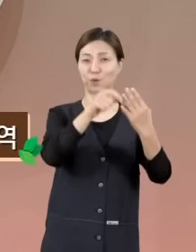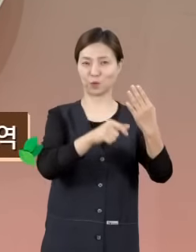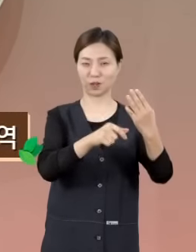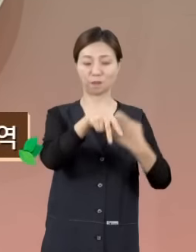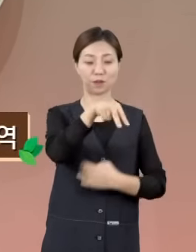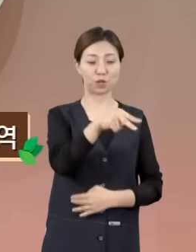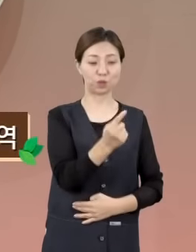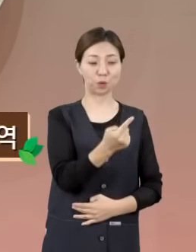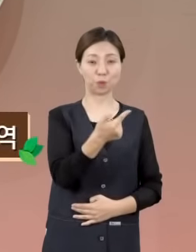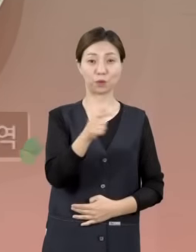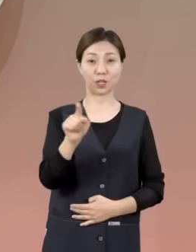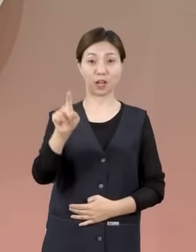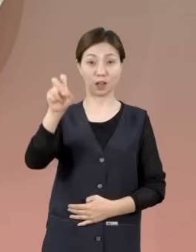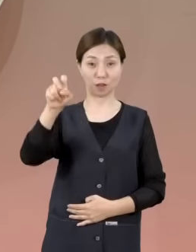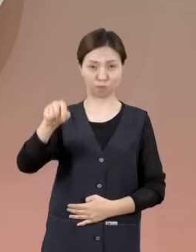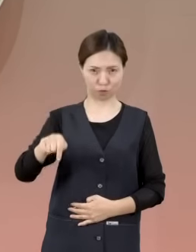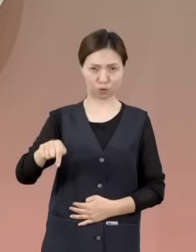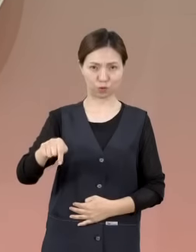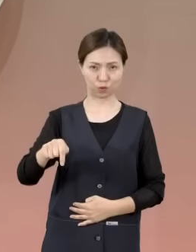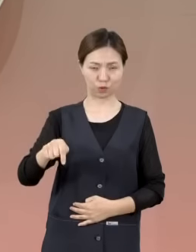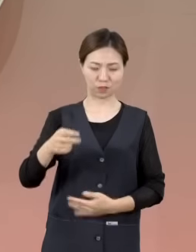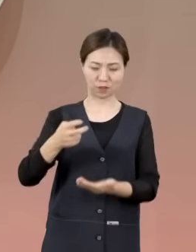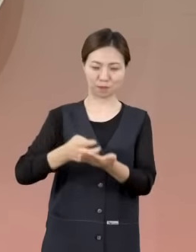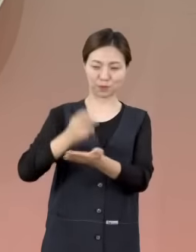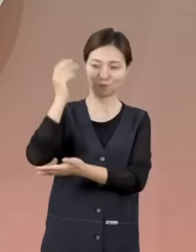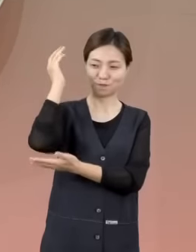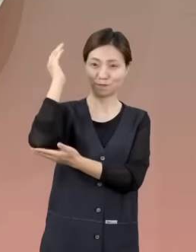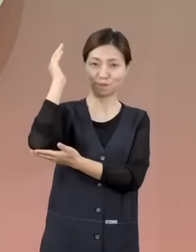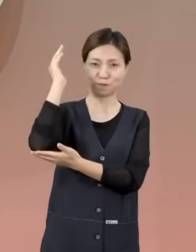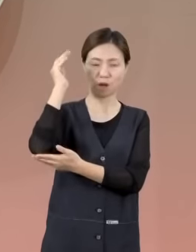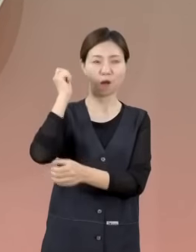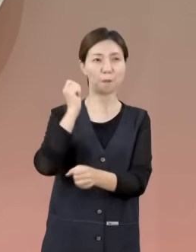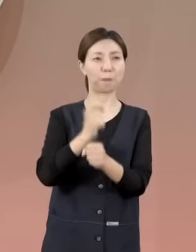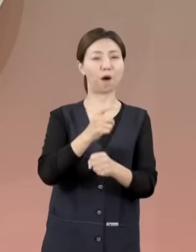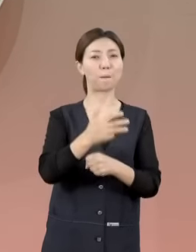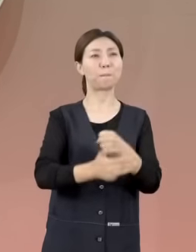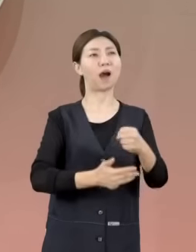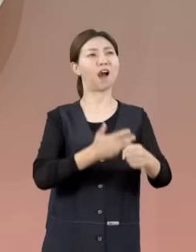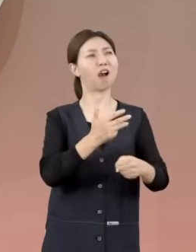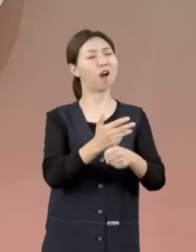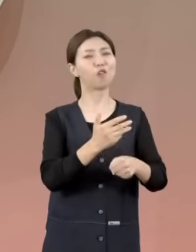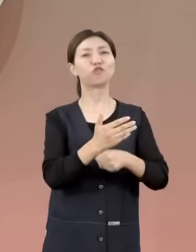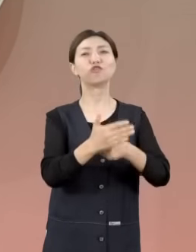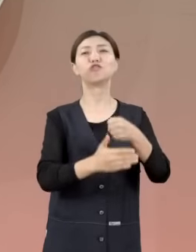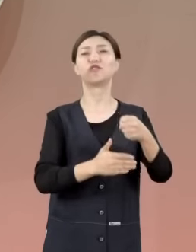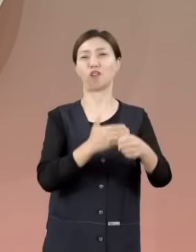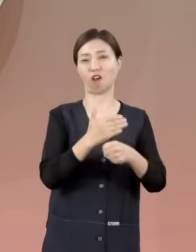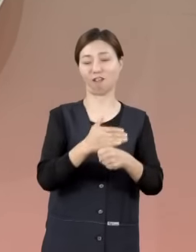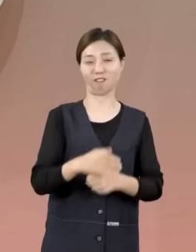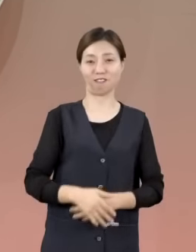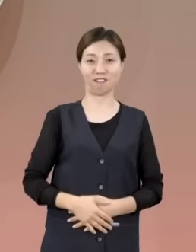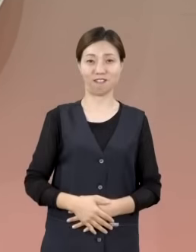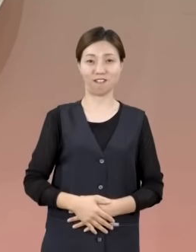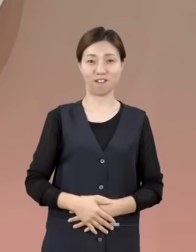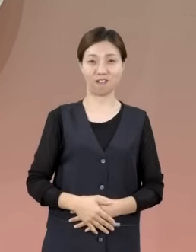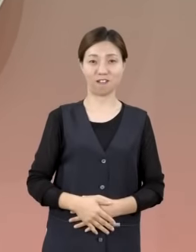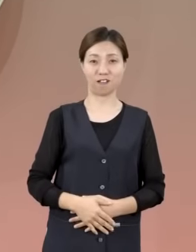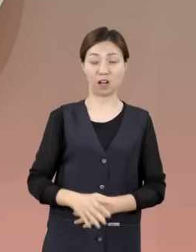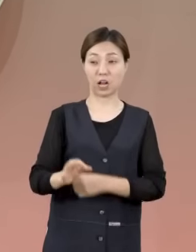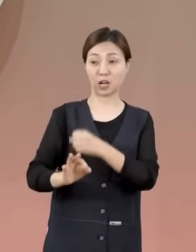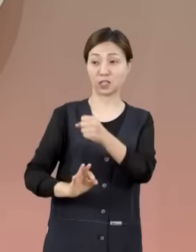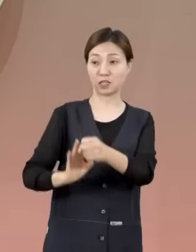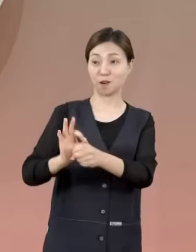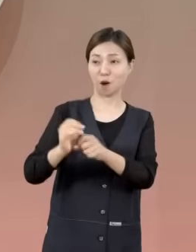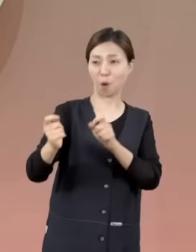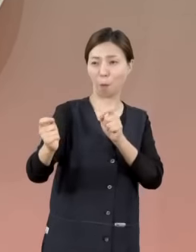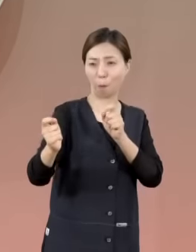제가 소중한 나 무한행복 소나무를 진행한지 이제 뭐 8년이 넘어간다 8 9년이